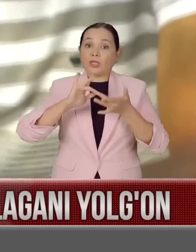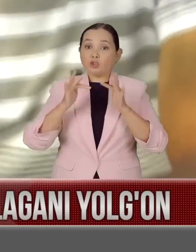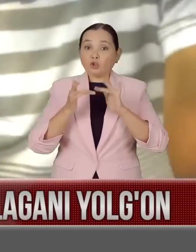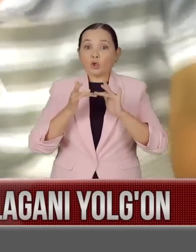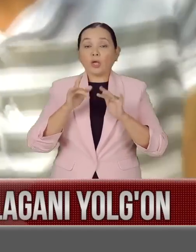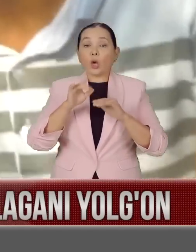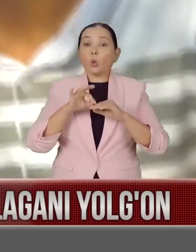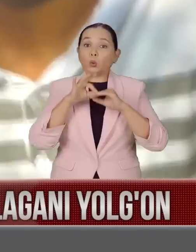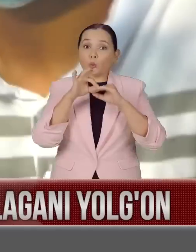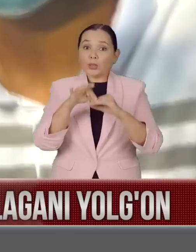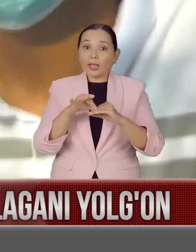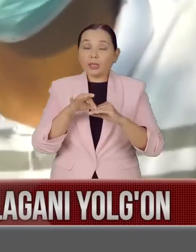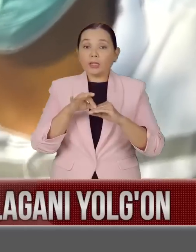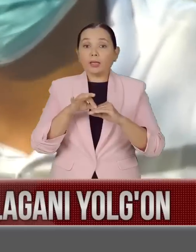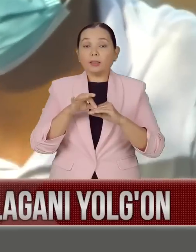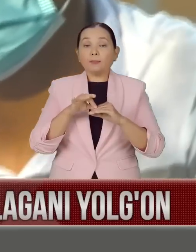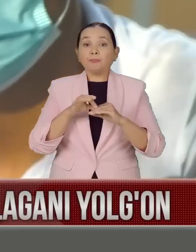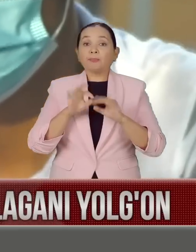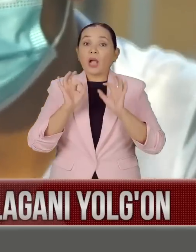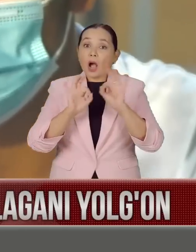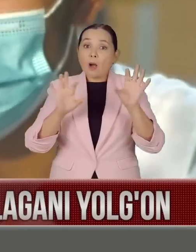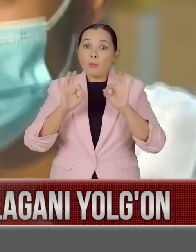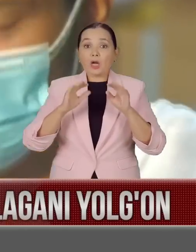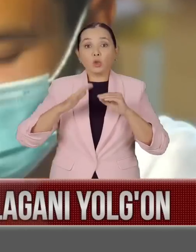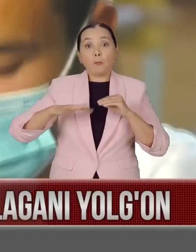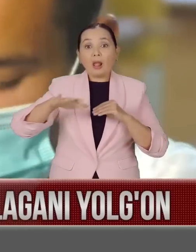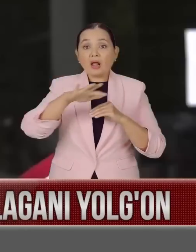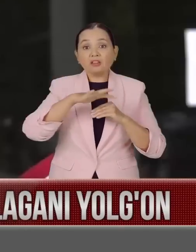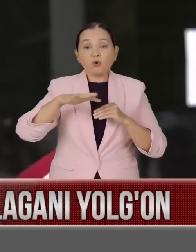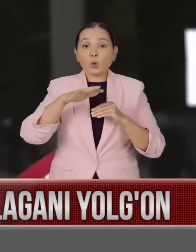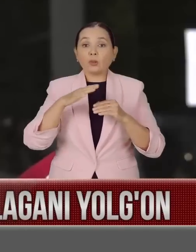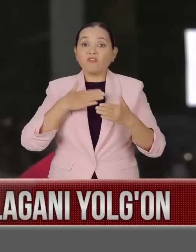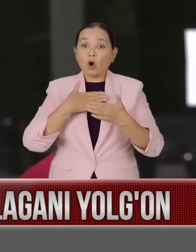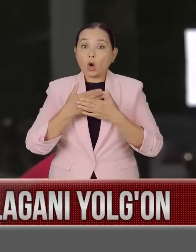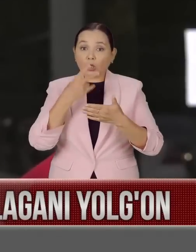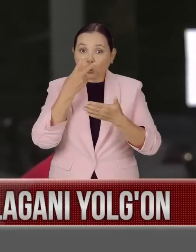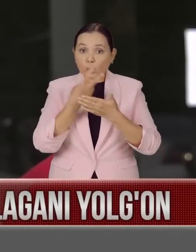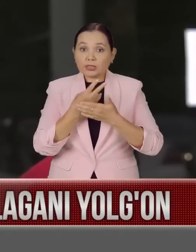tarmoqda yuritayotgan o'sha axborot platformalarida faoliyat ko'rsatayotgan